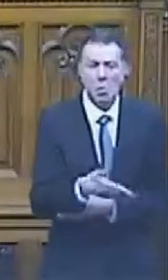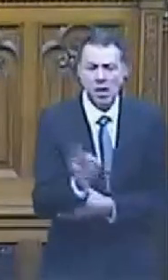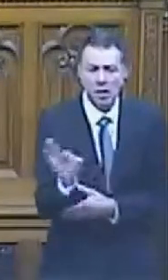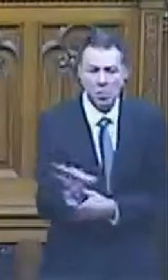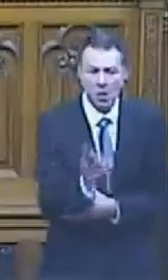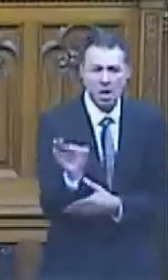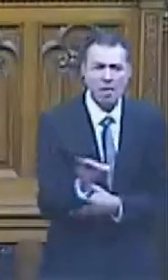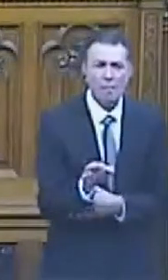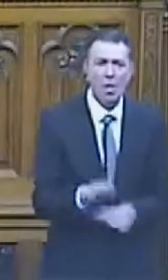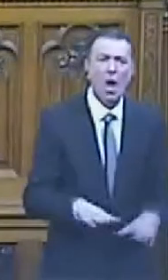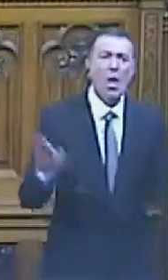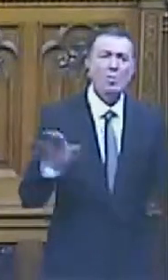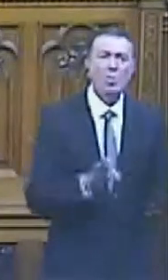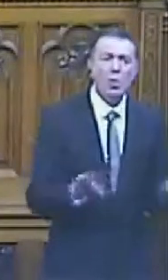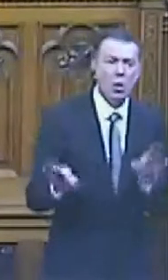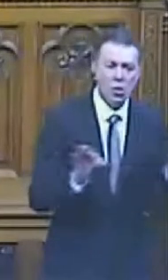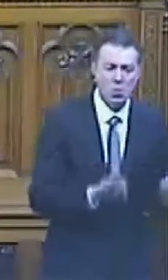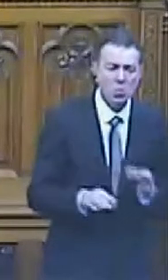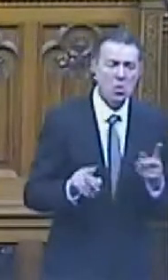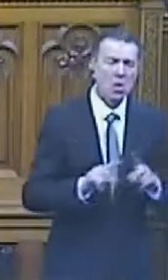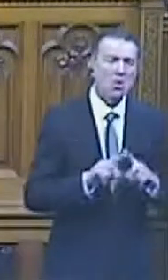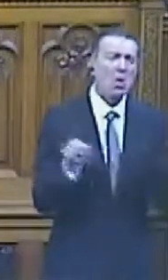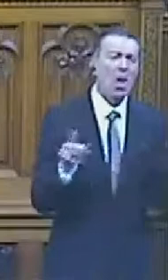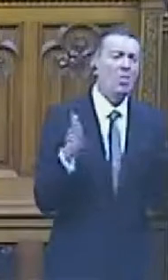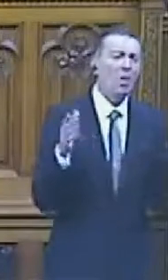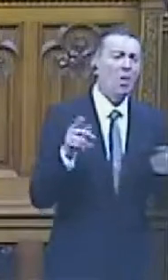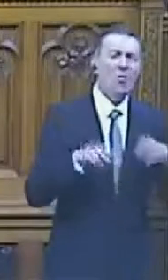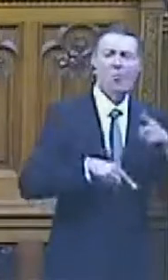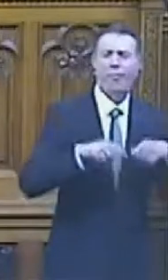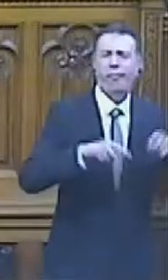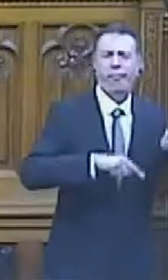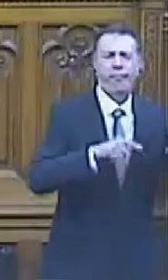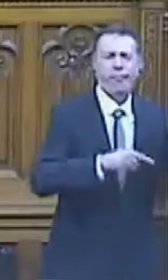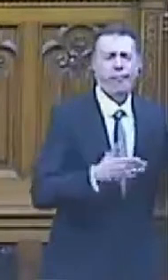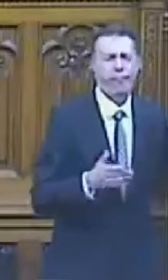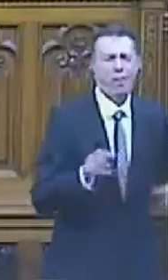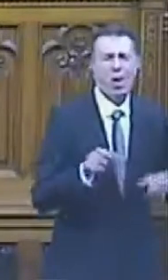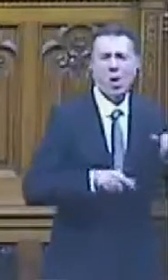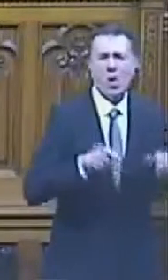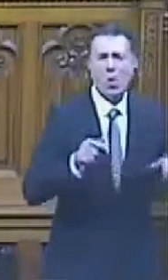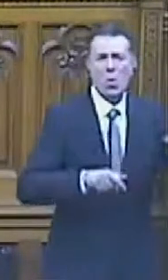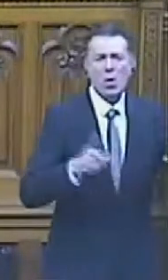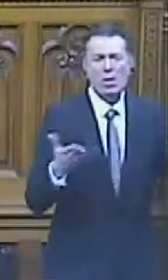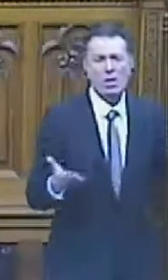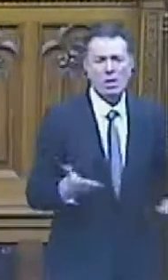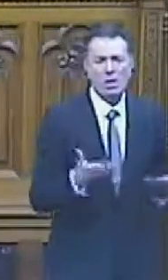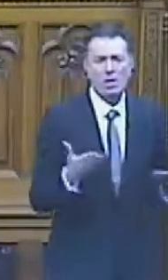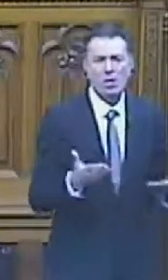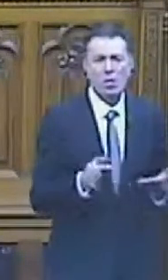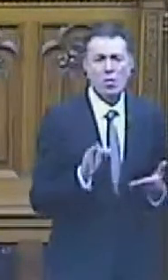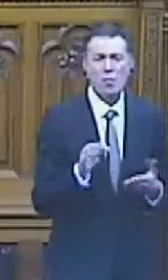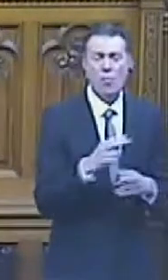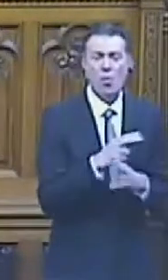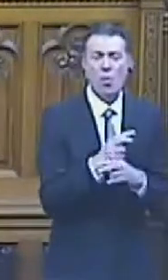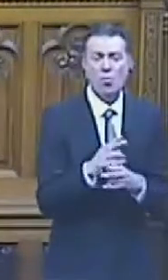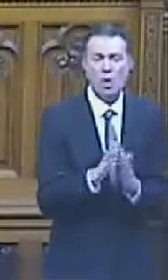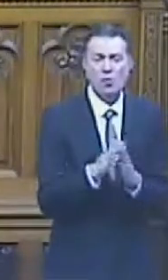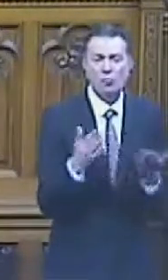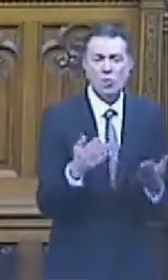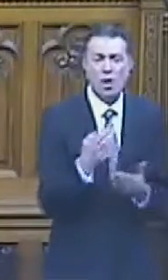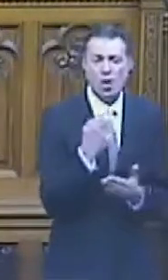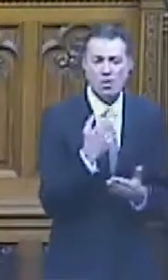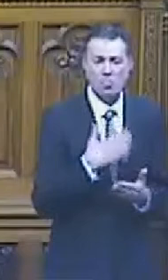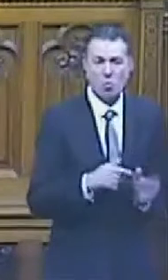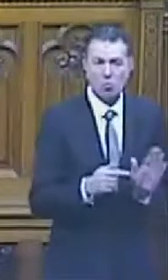der Asylindustrie und sonstiger Genossen und Leuten, die im Endeffekt den Schaden Österreichs wollen, in den Vordergrund